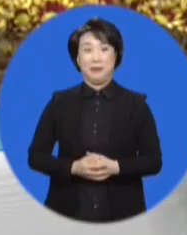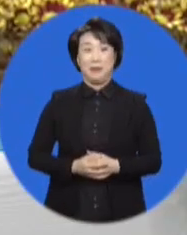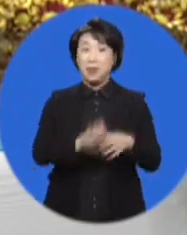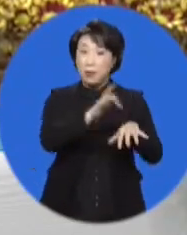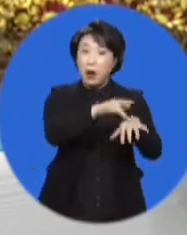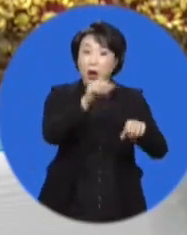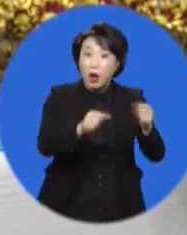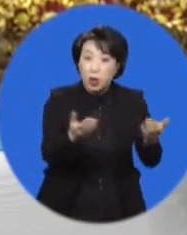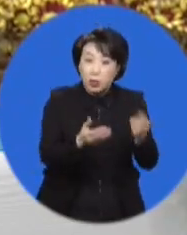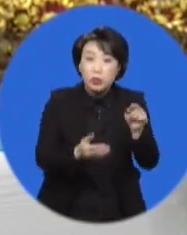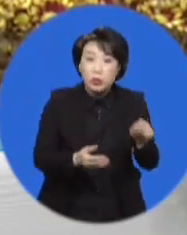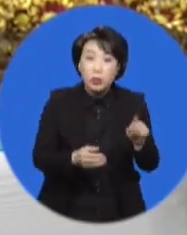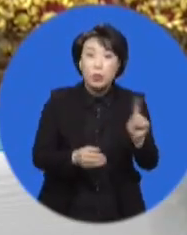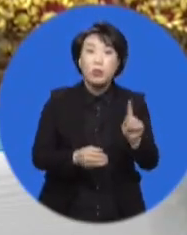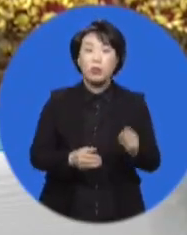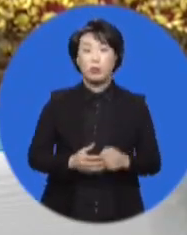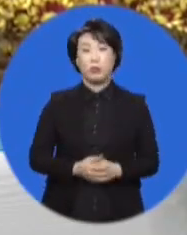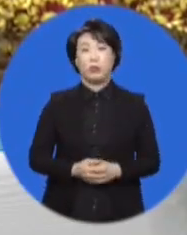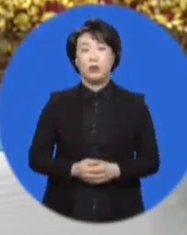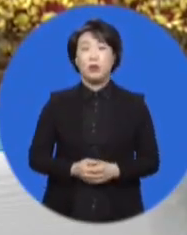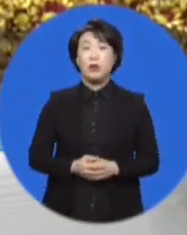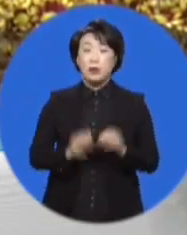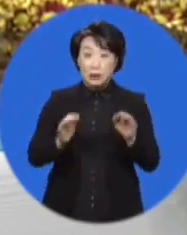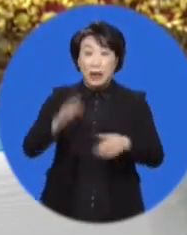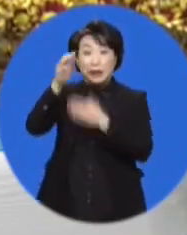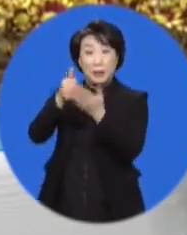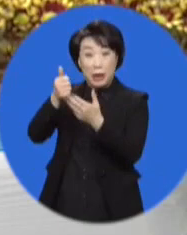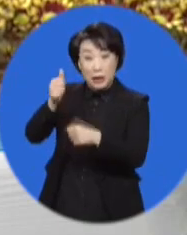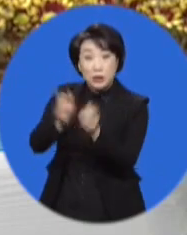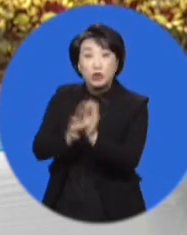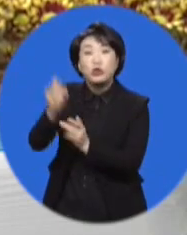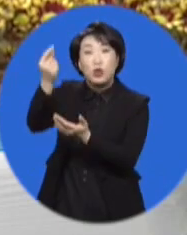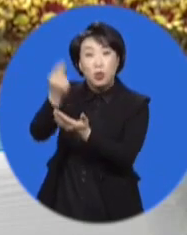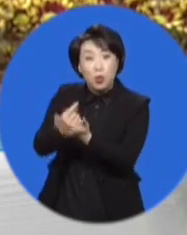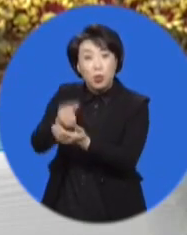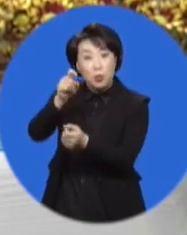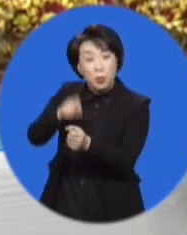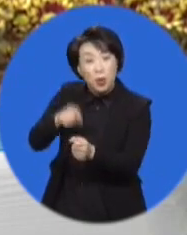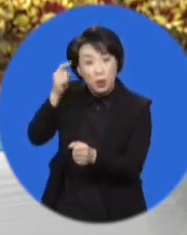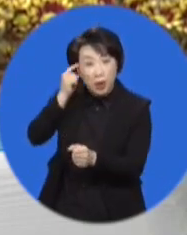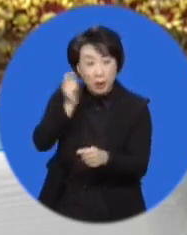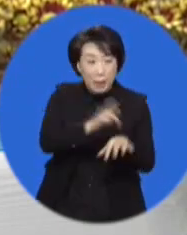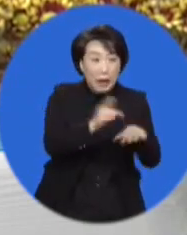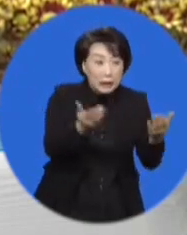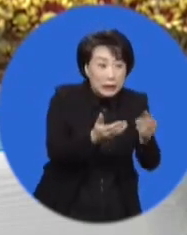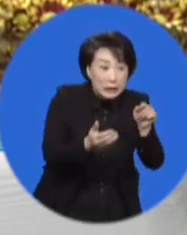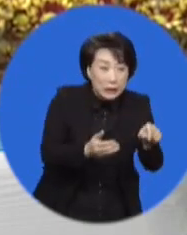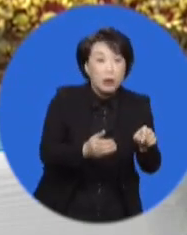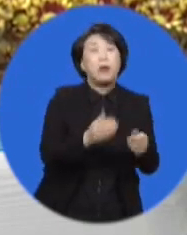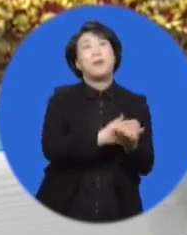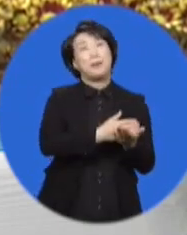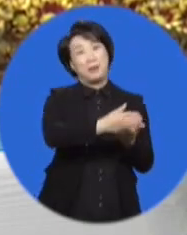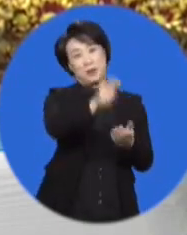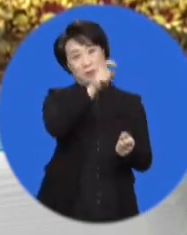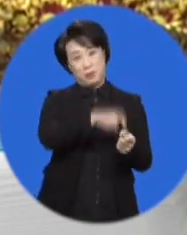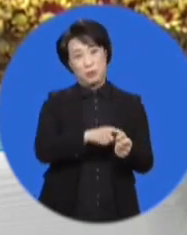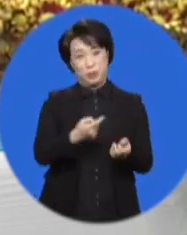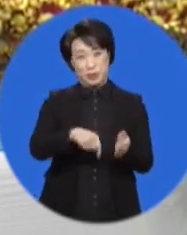마귀가 하는 일이 뭐요? 하나님의 아들이 나타나신 것은 마귀의 일을